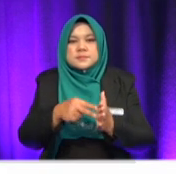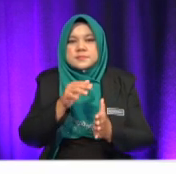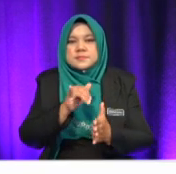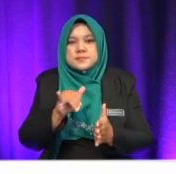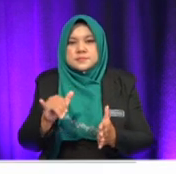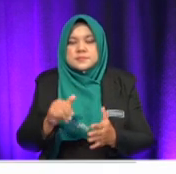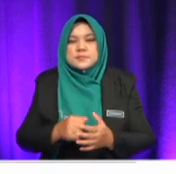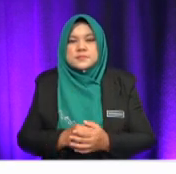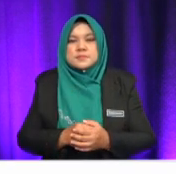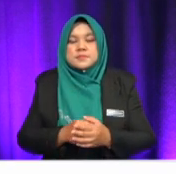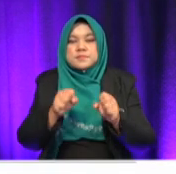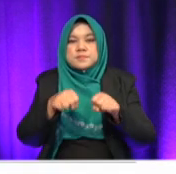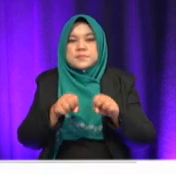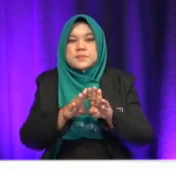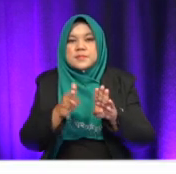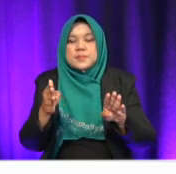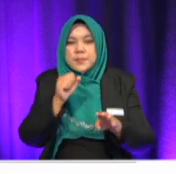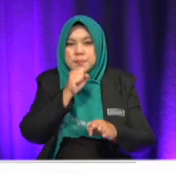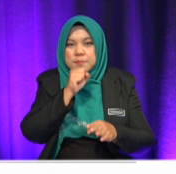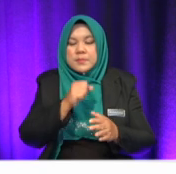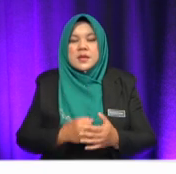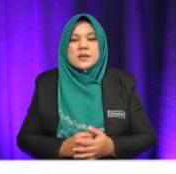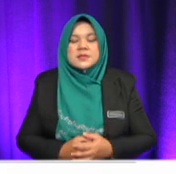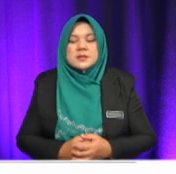buka my buka my Faiz